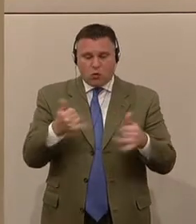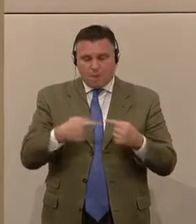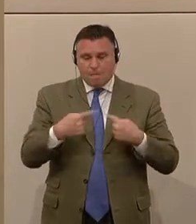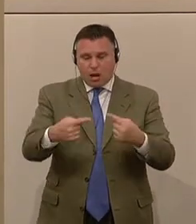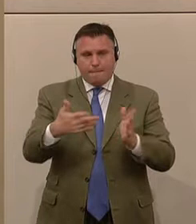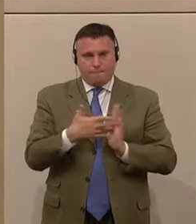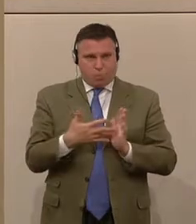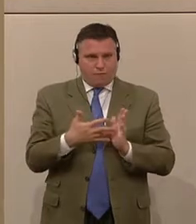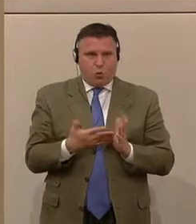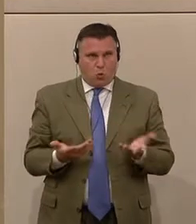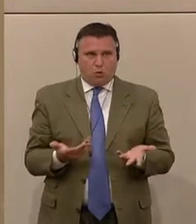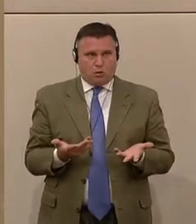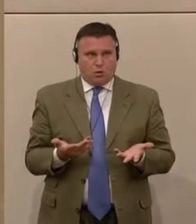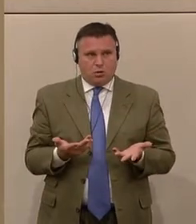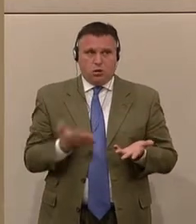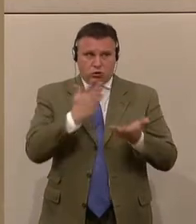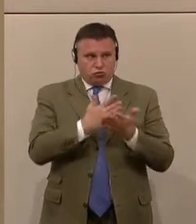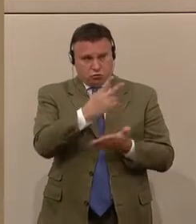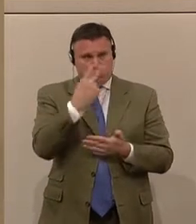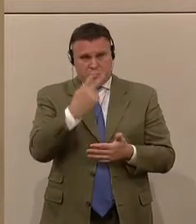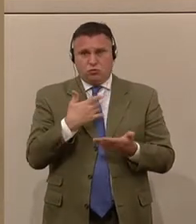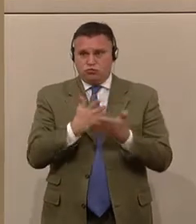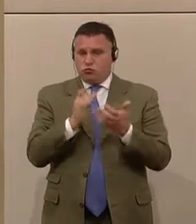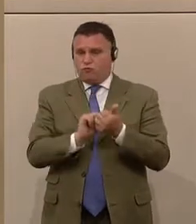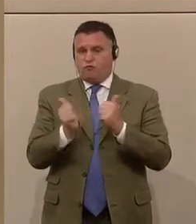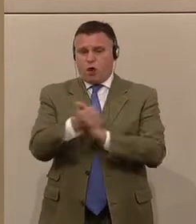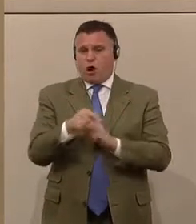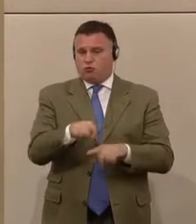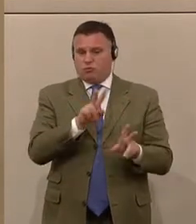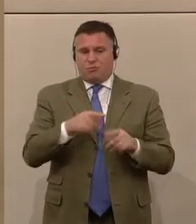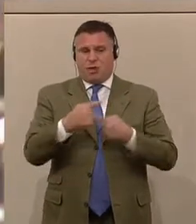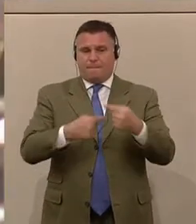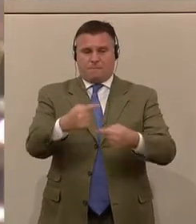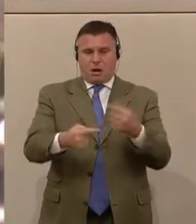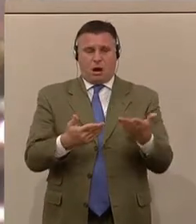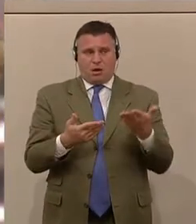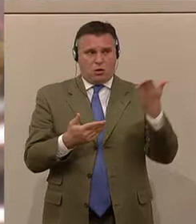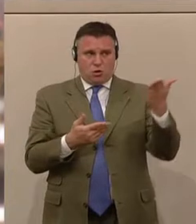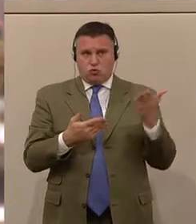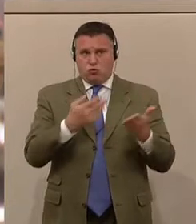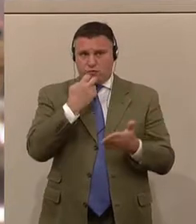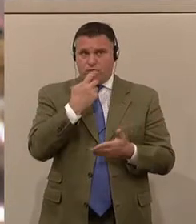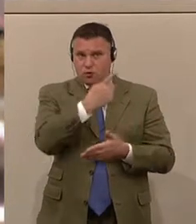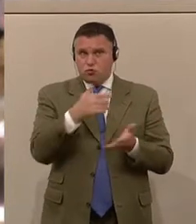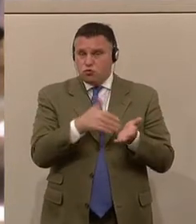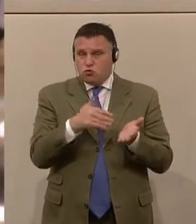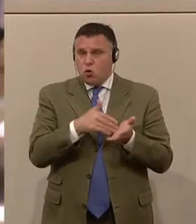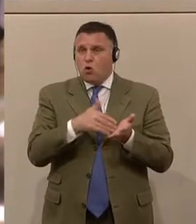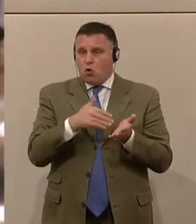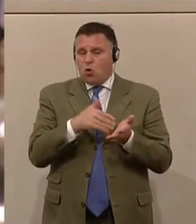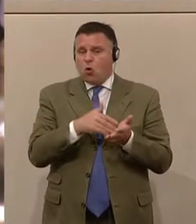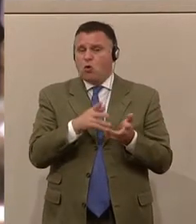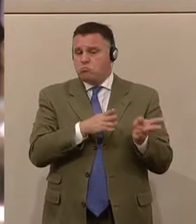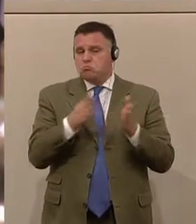überprüft werden. Das zeigt ja, dass wir hier vorangehen mit diesen Themen. Wenn Sie wollen, können Sie dann auch noch die Aufgaben